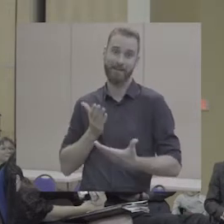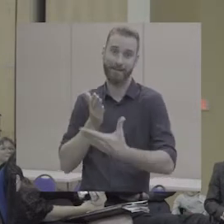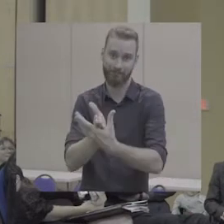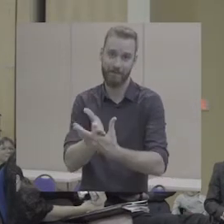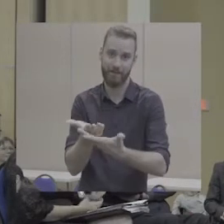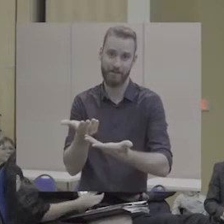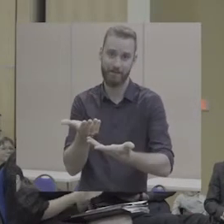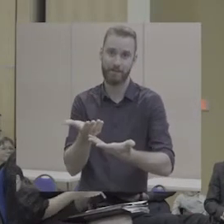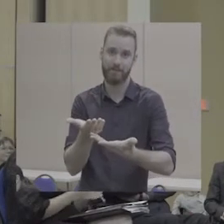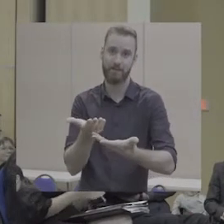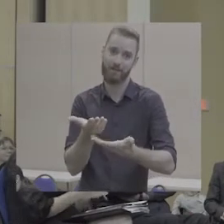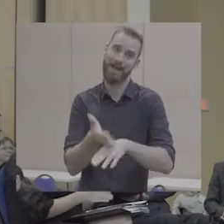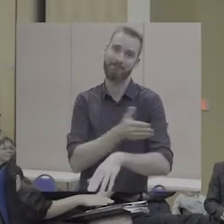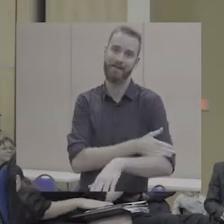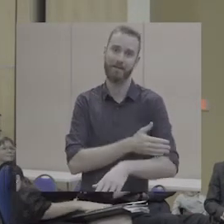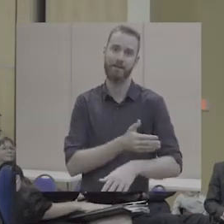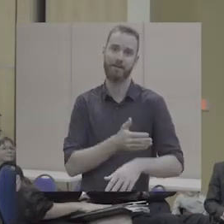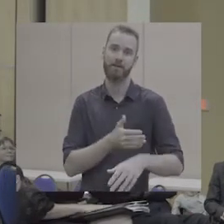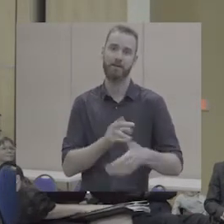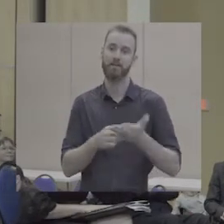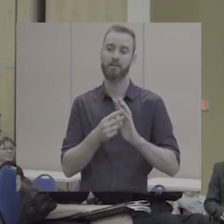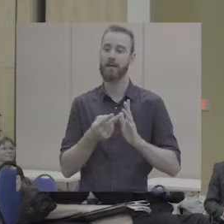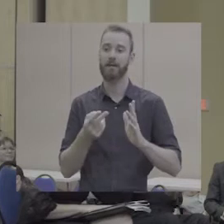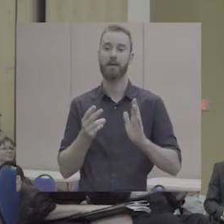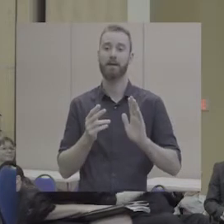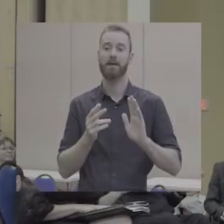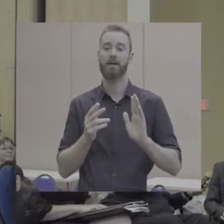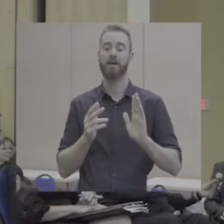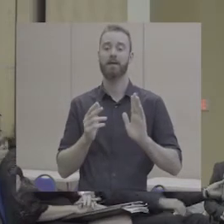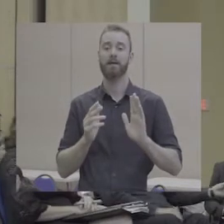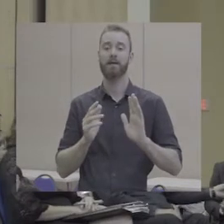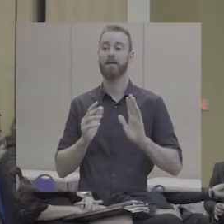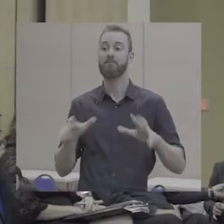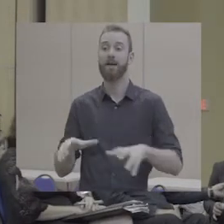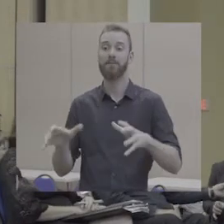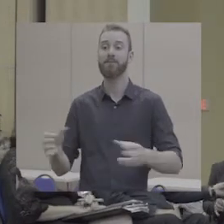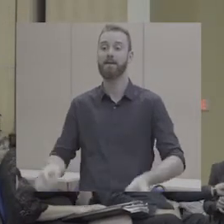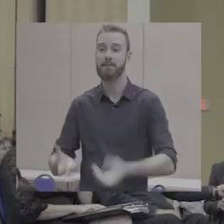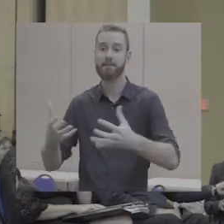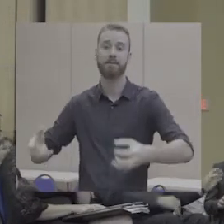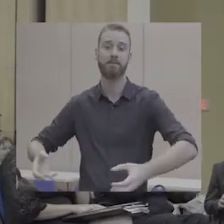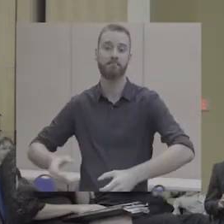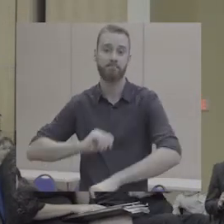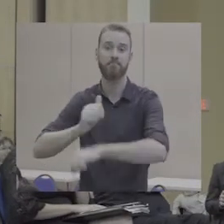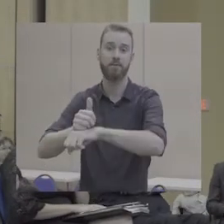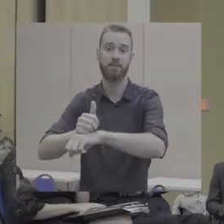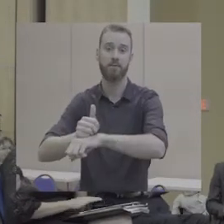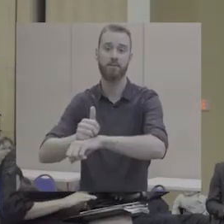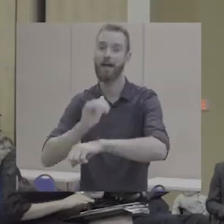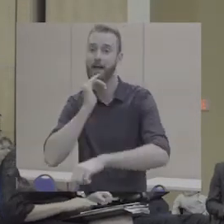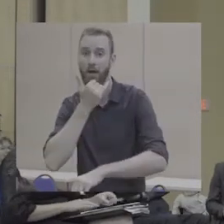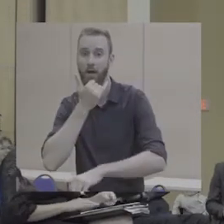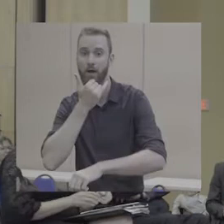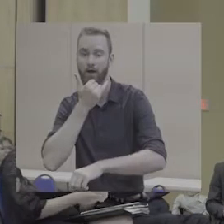d'intervenir avant que les pauses se fassent. Mais on lui